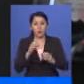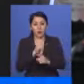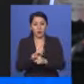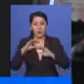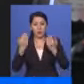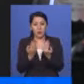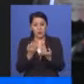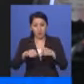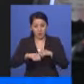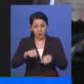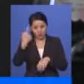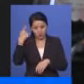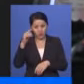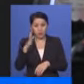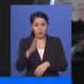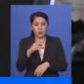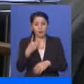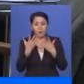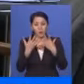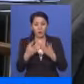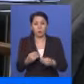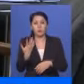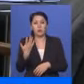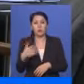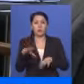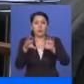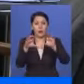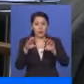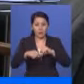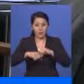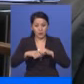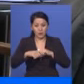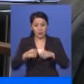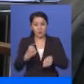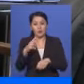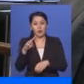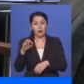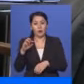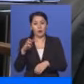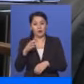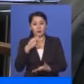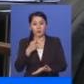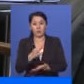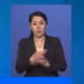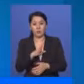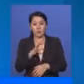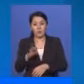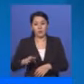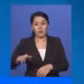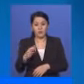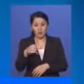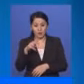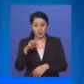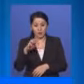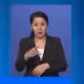бұзған азаматтарды анықтайды. Бұл топ 2 күнде 50-ге жоқ заң бұзушылық дерегін анықтап, әкімшілік жауапкершілікке тартты. Облыс әкімінің